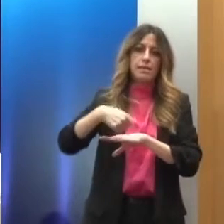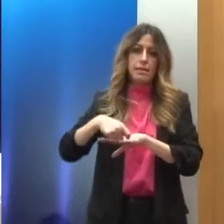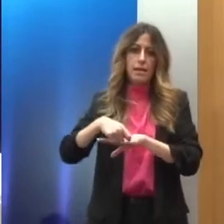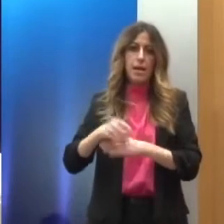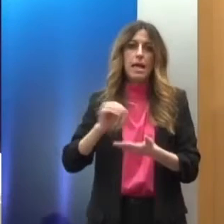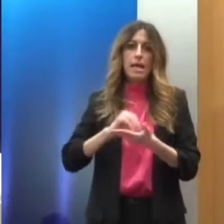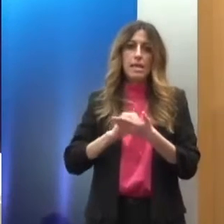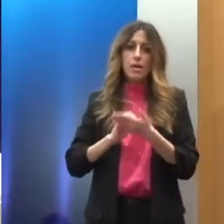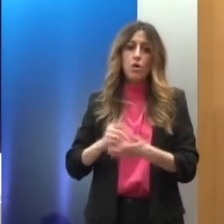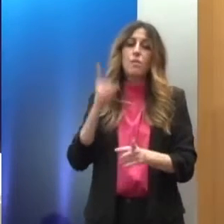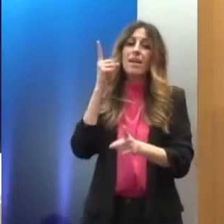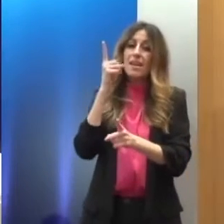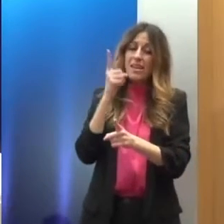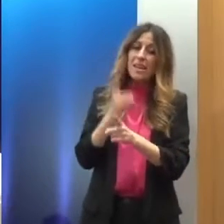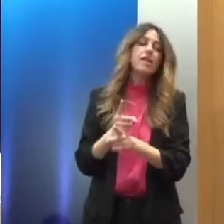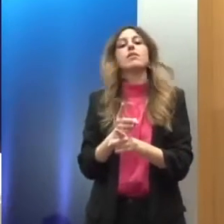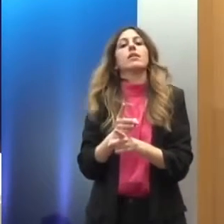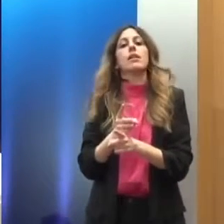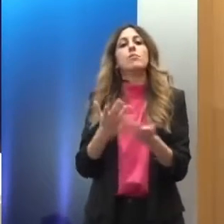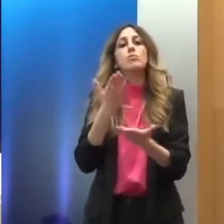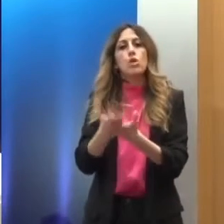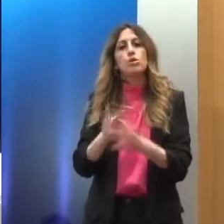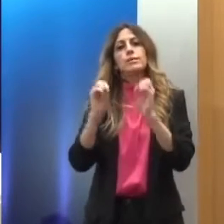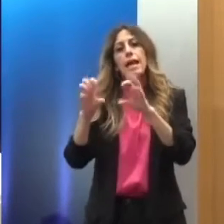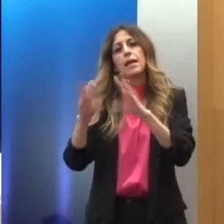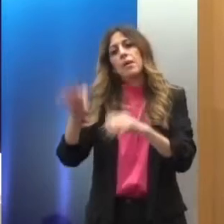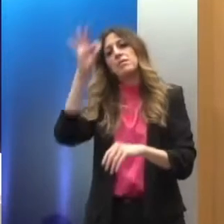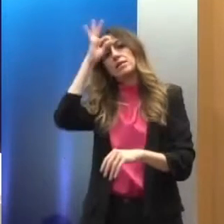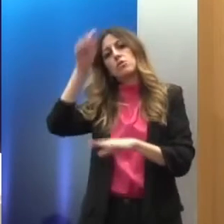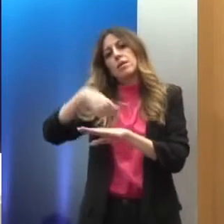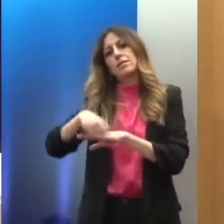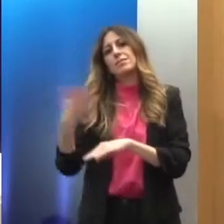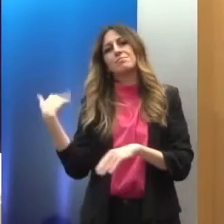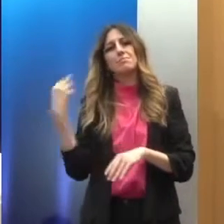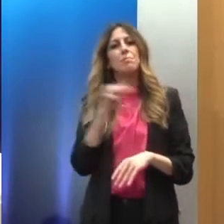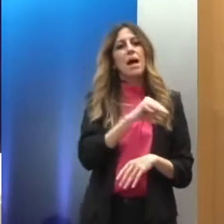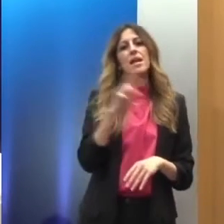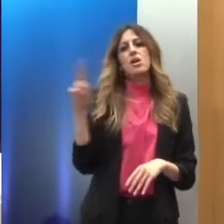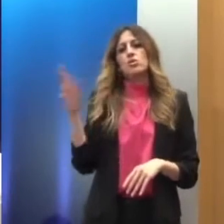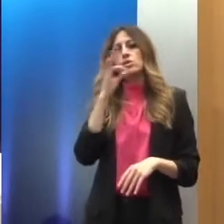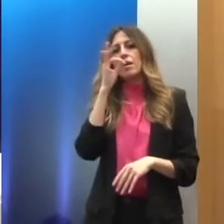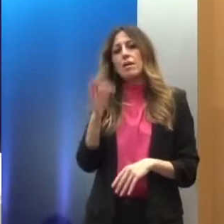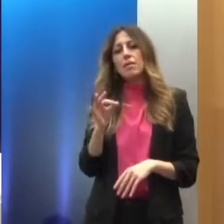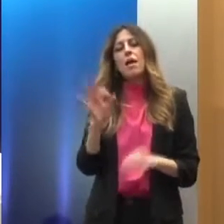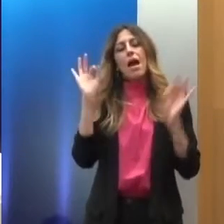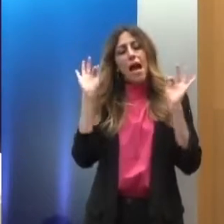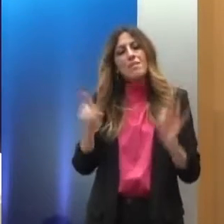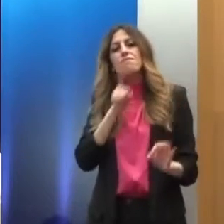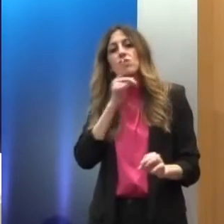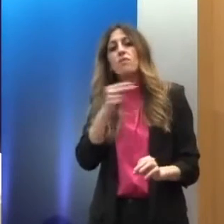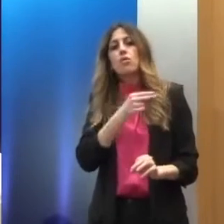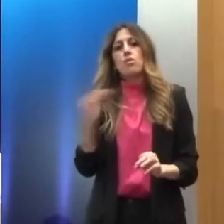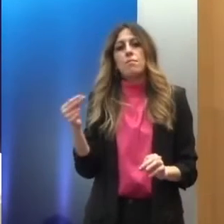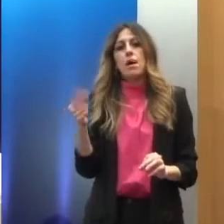σε ανάγκη εκπαίδευση αστυνομία, ανακριτικών και δικαστικών αρχών. Ακούσατε νωρίτερα τη Μαρία Τηροσίδη που αναφέρθηκε ακριβώ σε αυτέ τι δράσει και στι